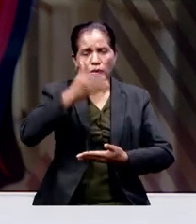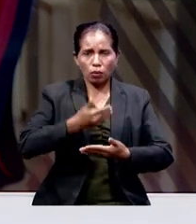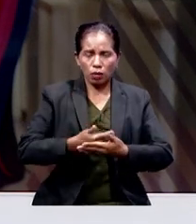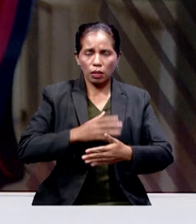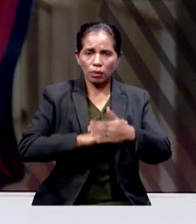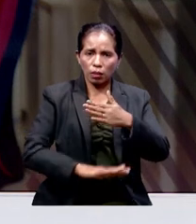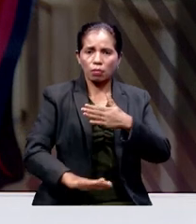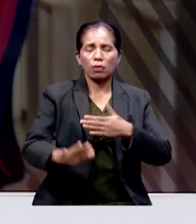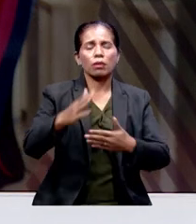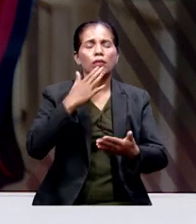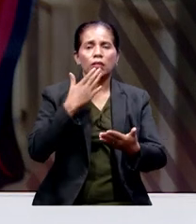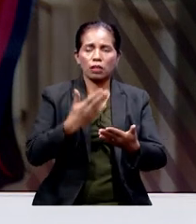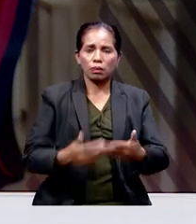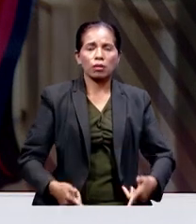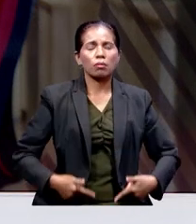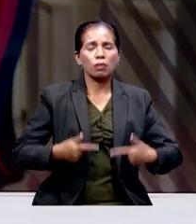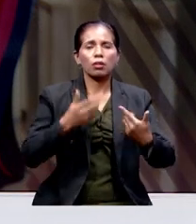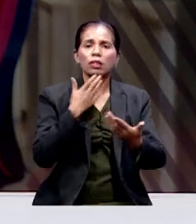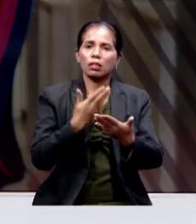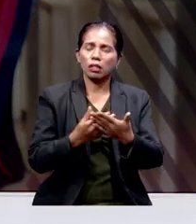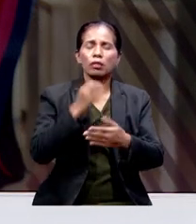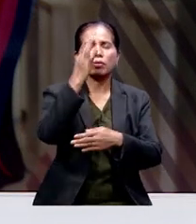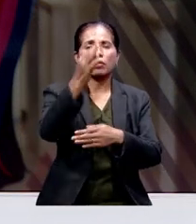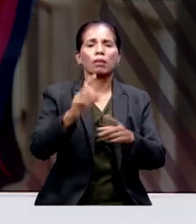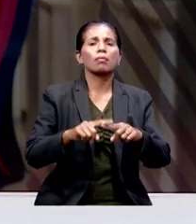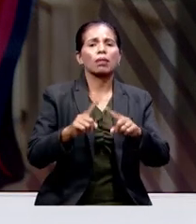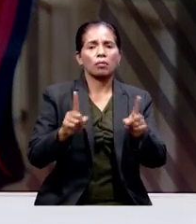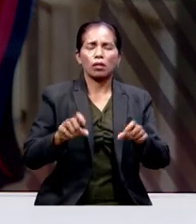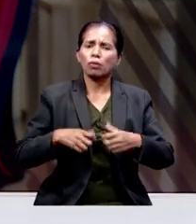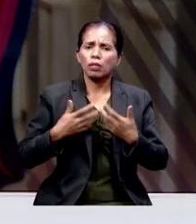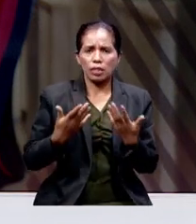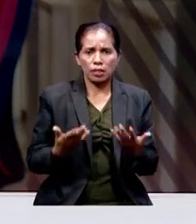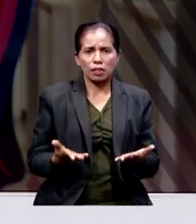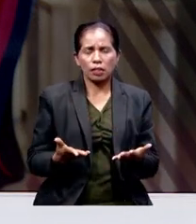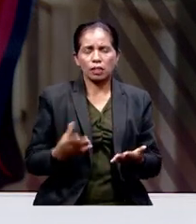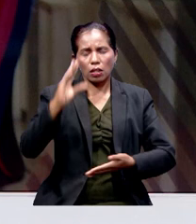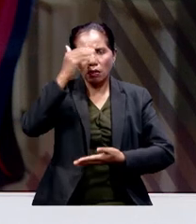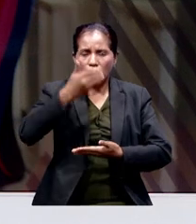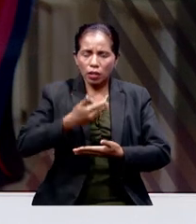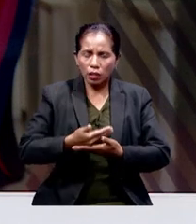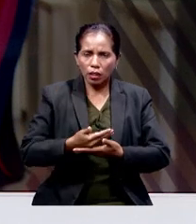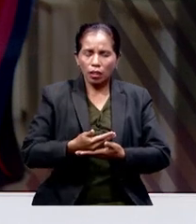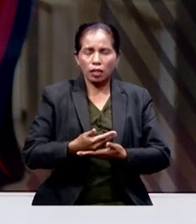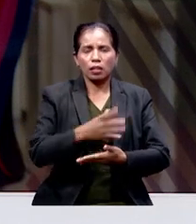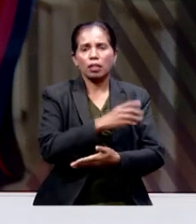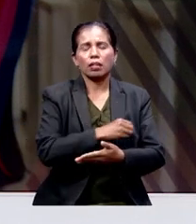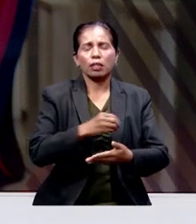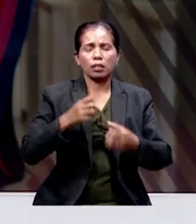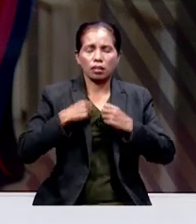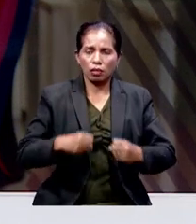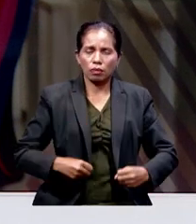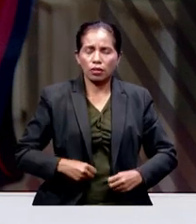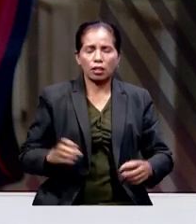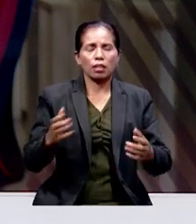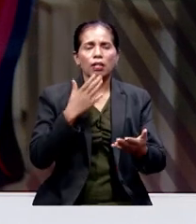morish dia iha futuro. Mai be, uinsa bayira o angne ni crescimento la desenvolve ho diak